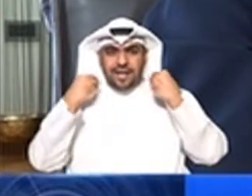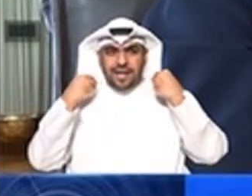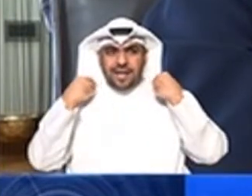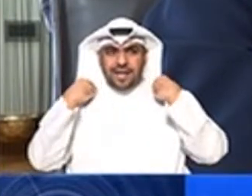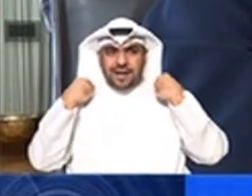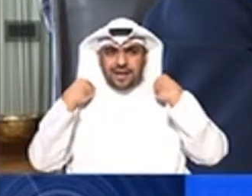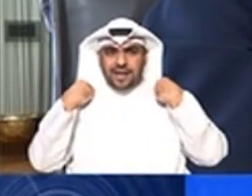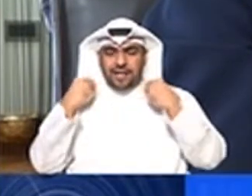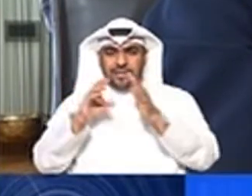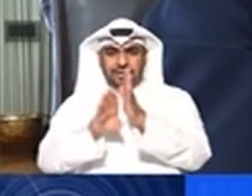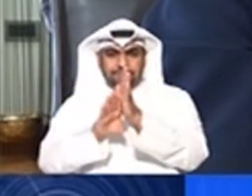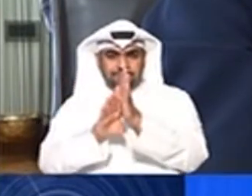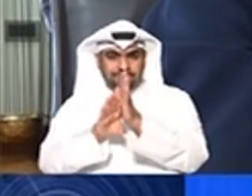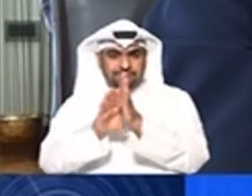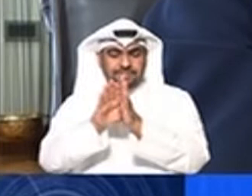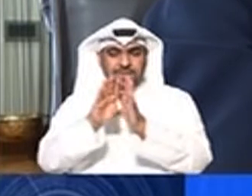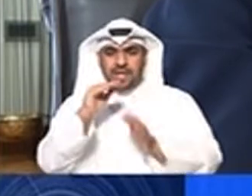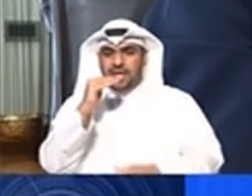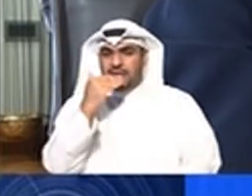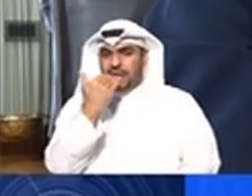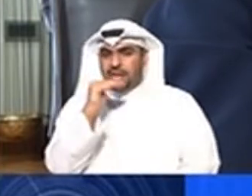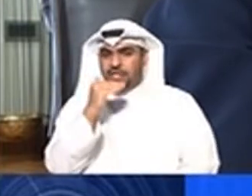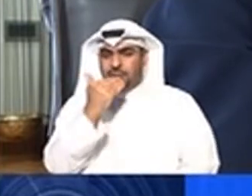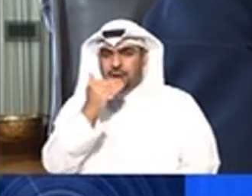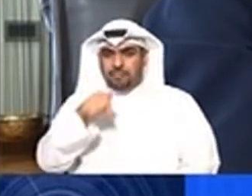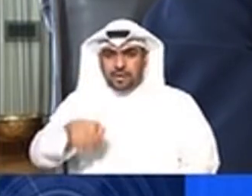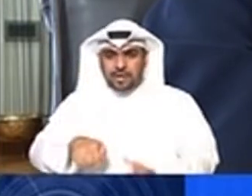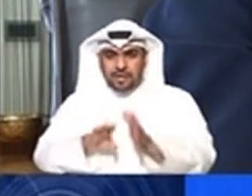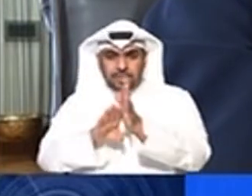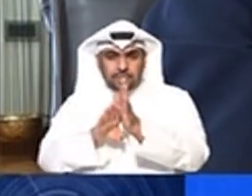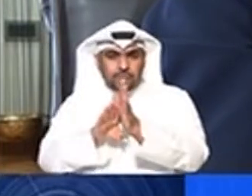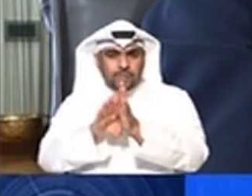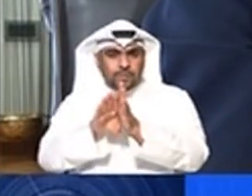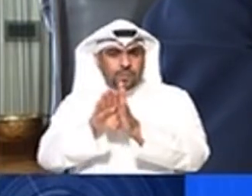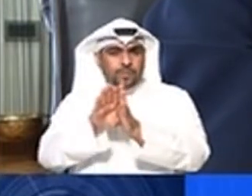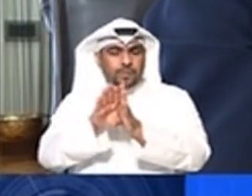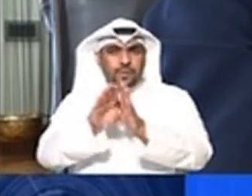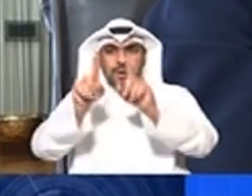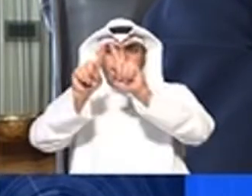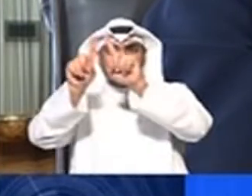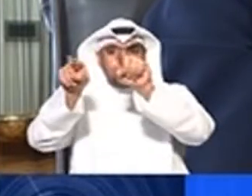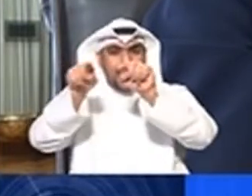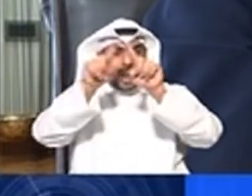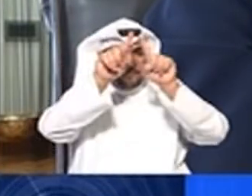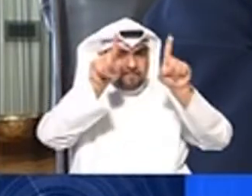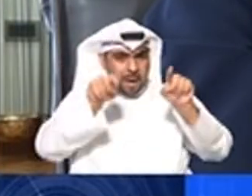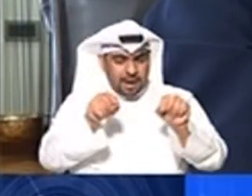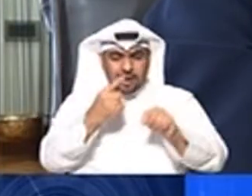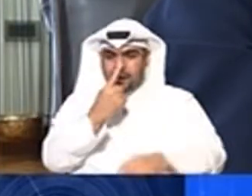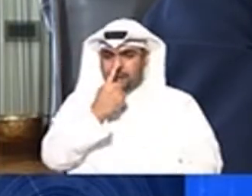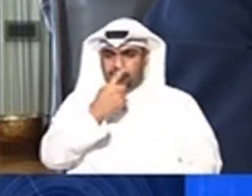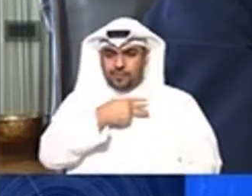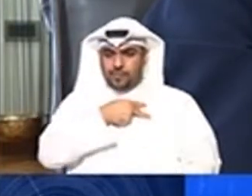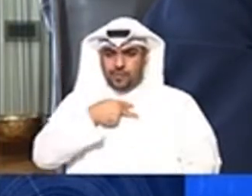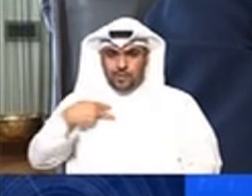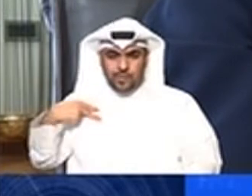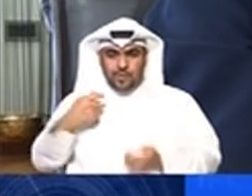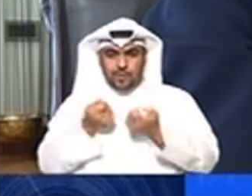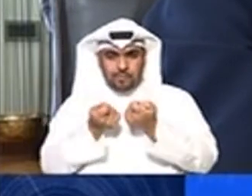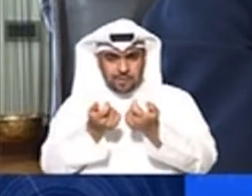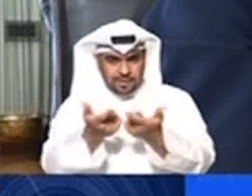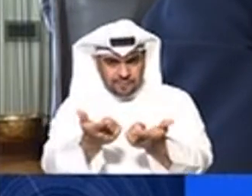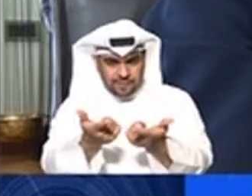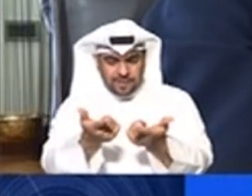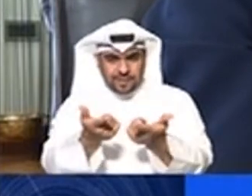وتنمية الشباب فيه وتمكينهم في أنهم يديرون مشاريعهم الخاصة أيضا ينبع من اهتمام أبوي